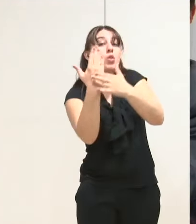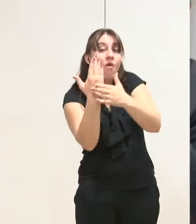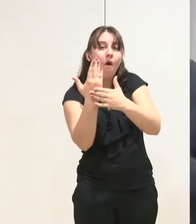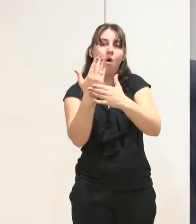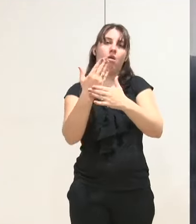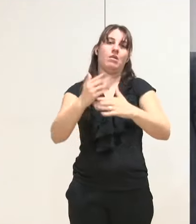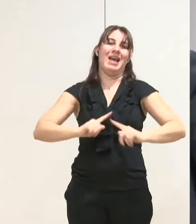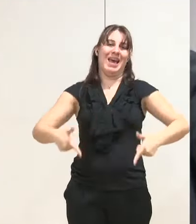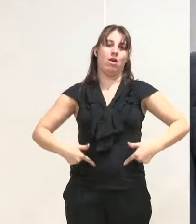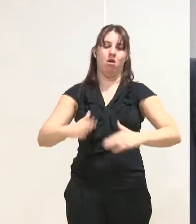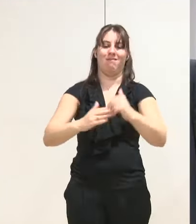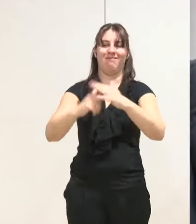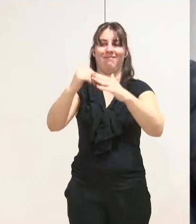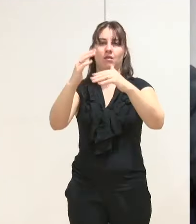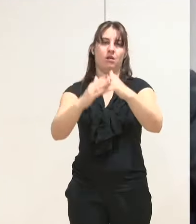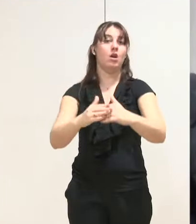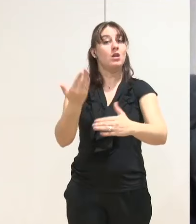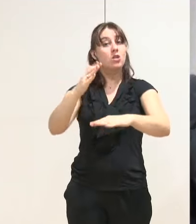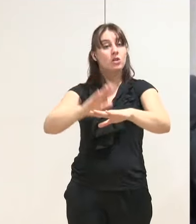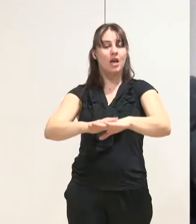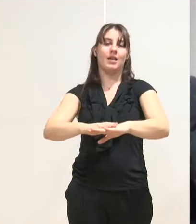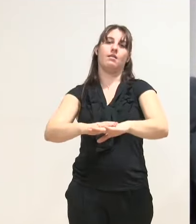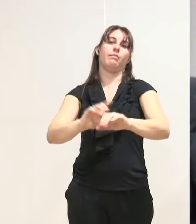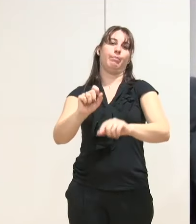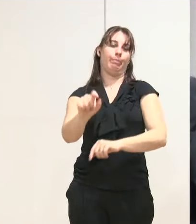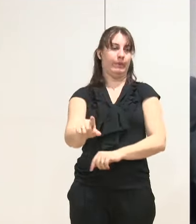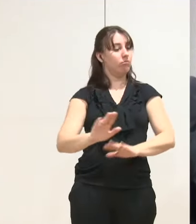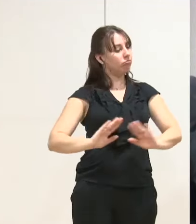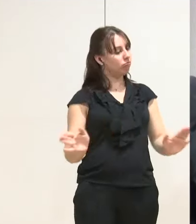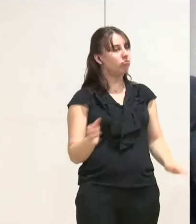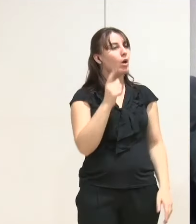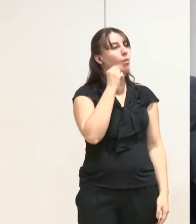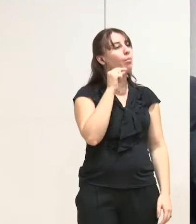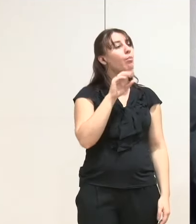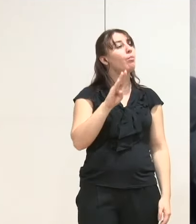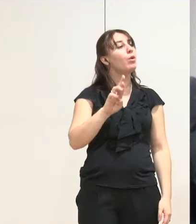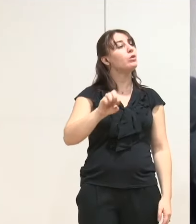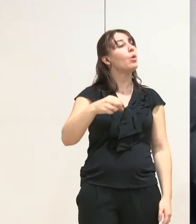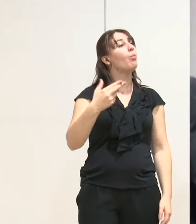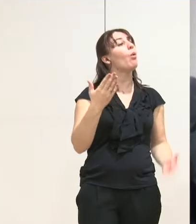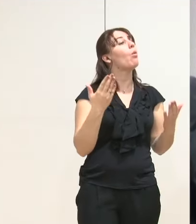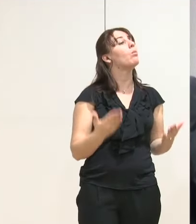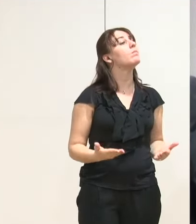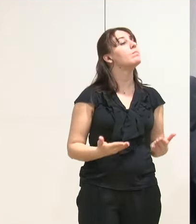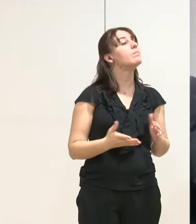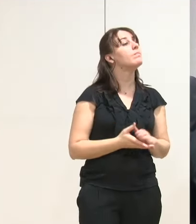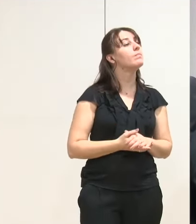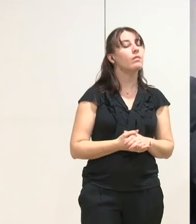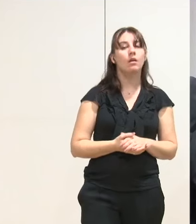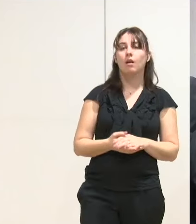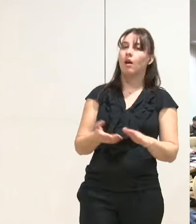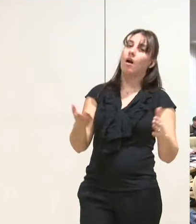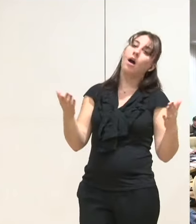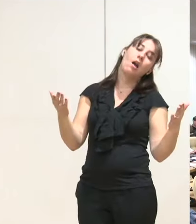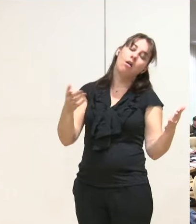secteur don Tacte merci Monsieur Bron bon bien sûr